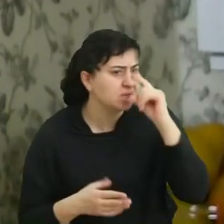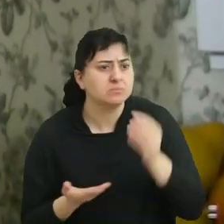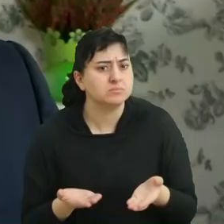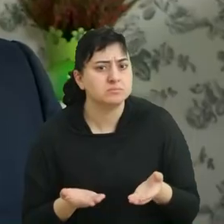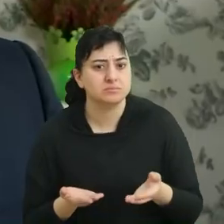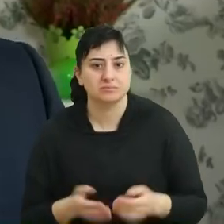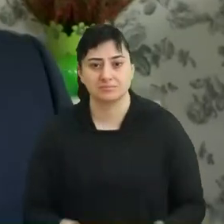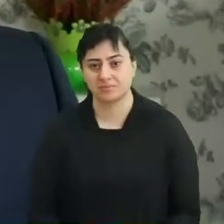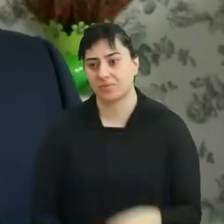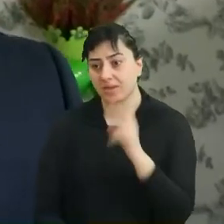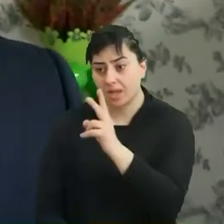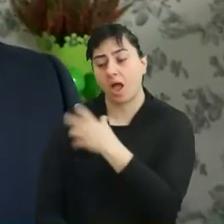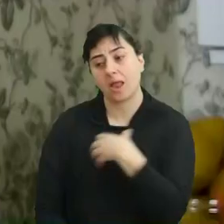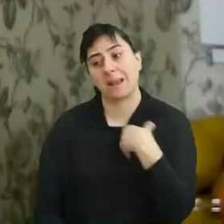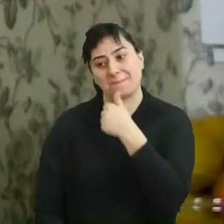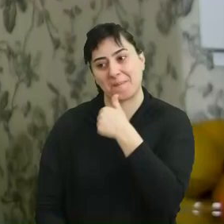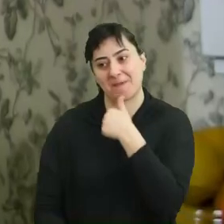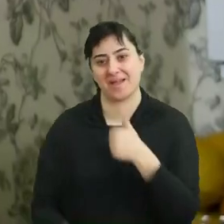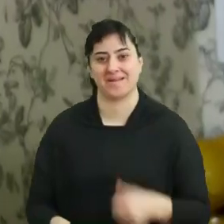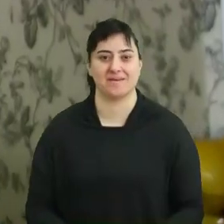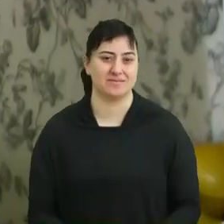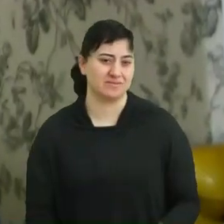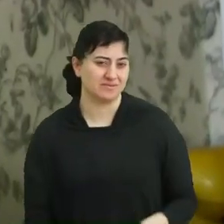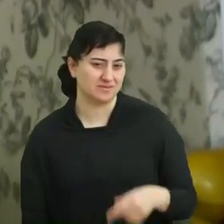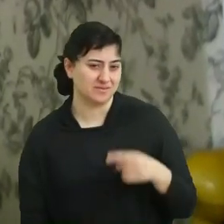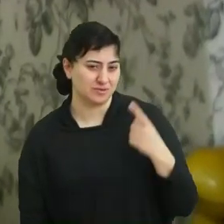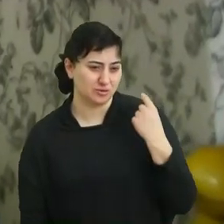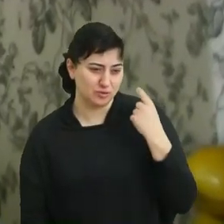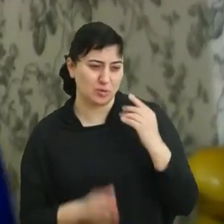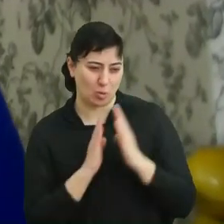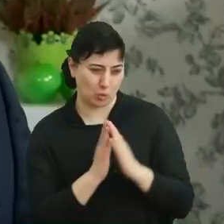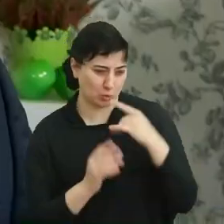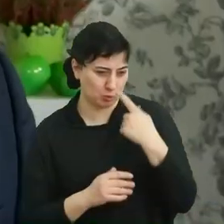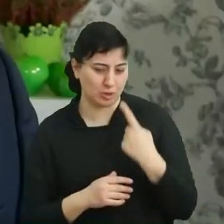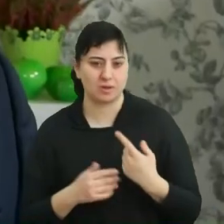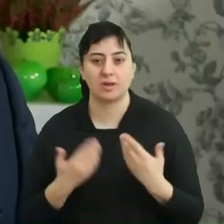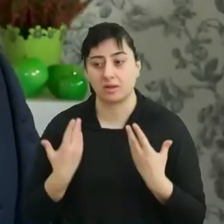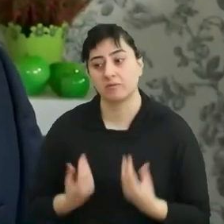zaman hayatım? Annenle babana. Ha şu dün için bir özür ha?